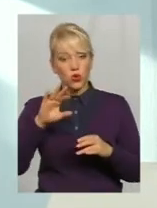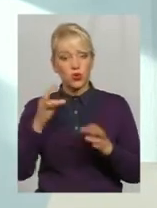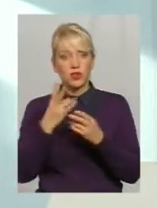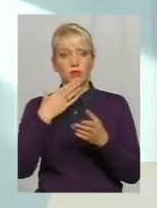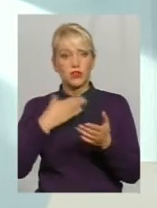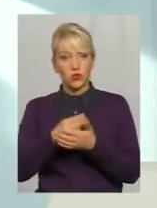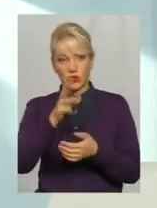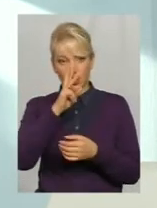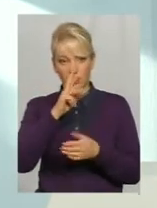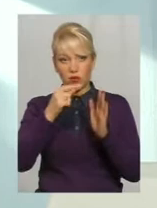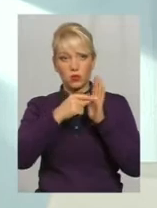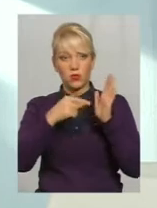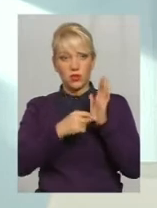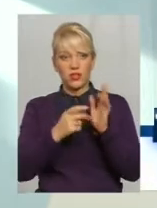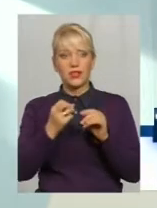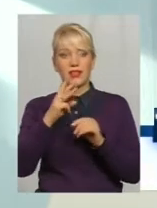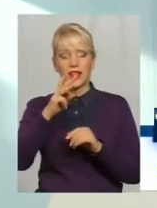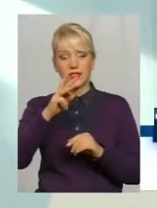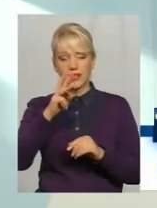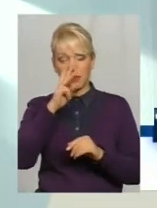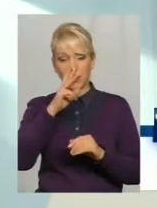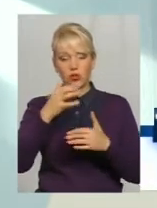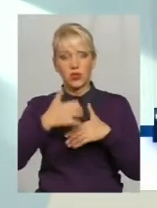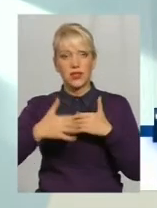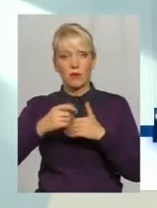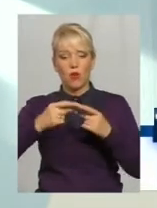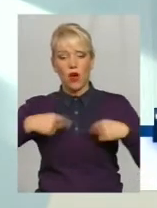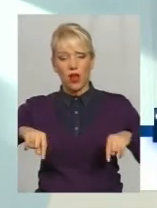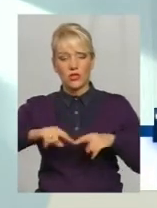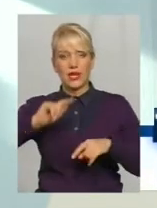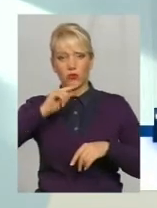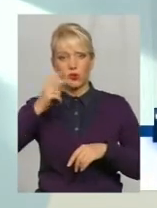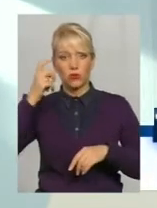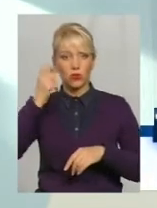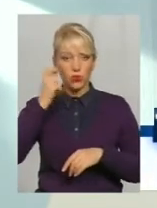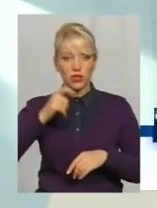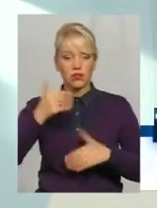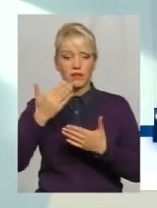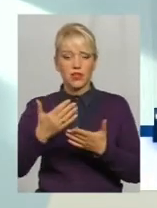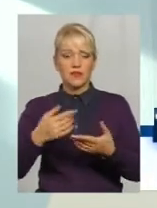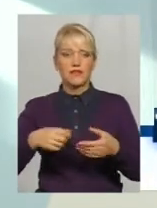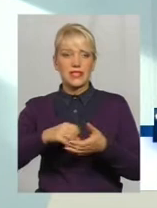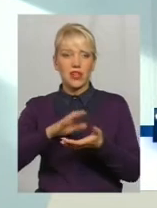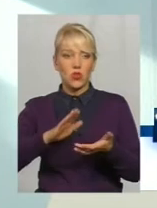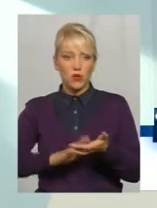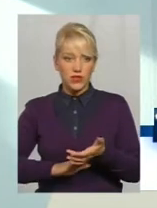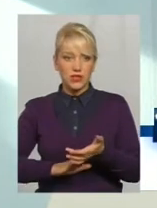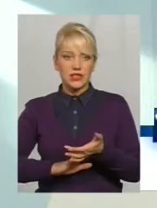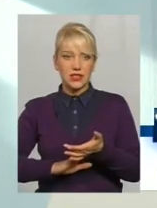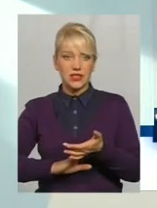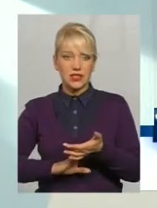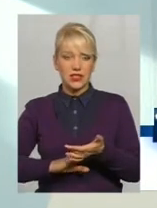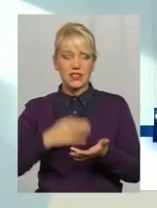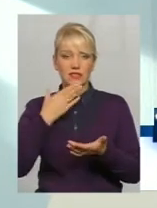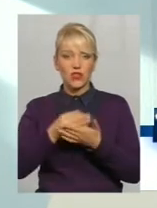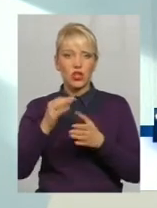заробітну плату поділити на заробітну плату середню по галузях економіки України і ви встановите свій коефіцієнт заробітної плати. Тобто